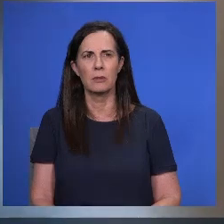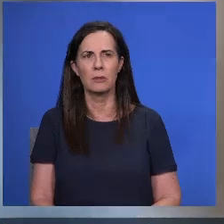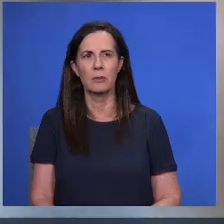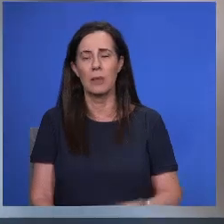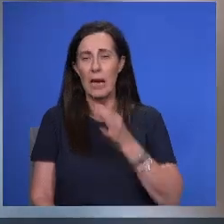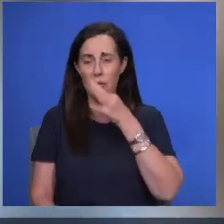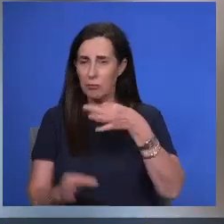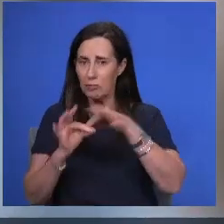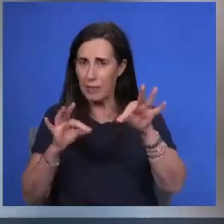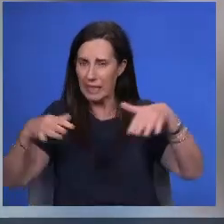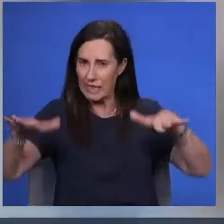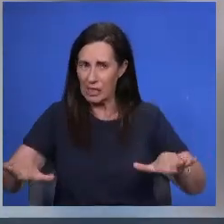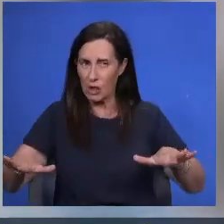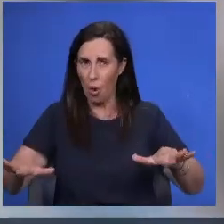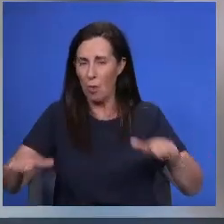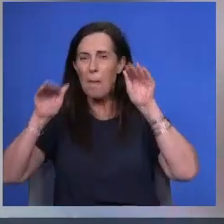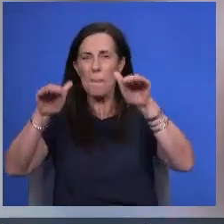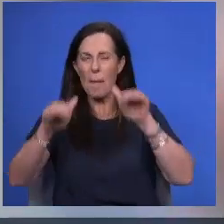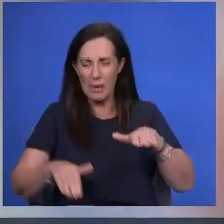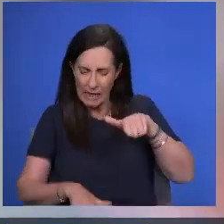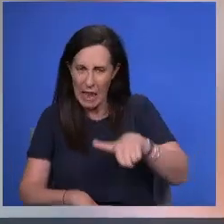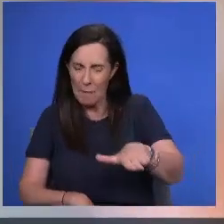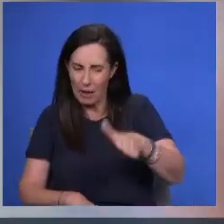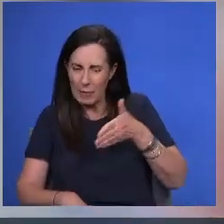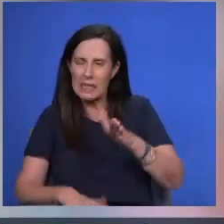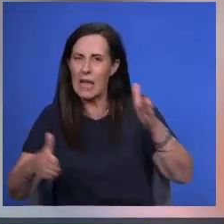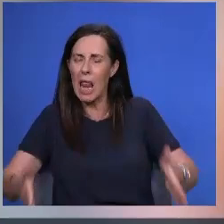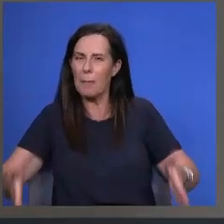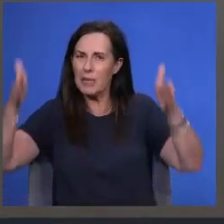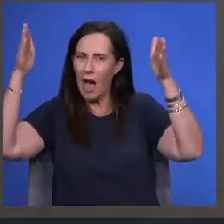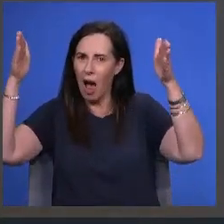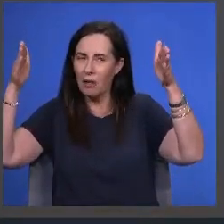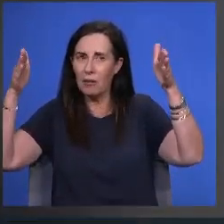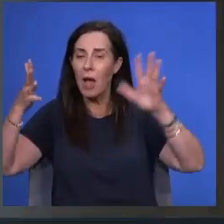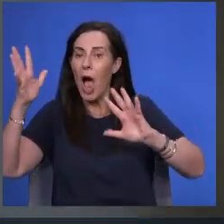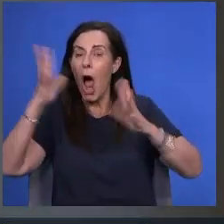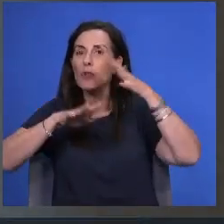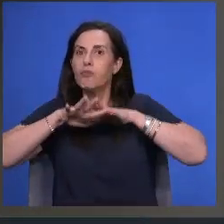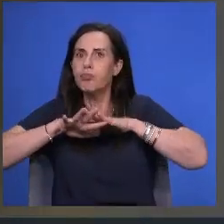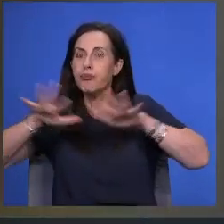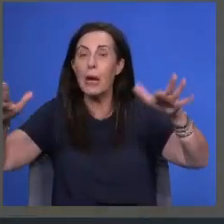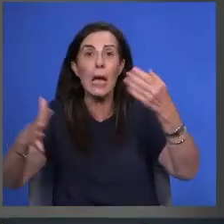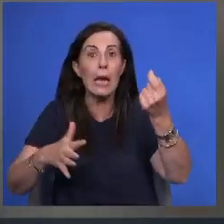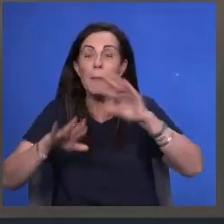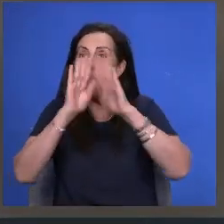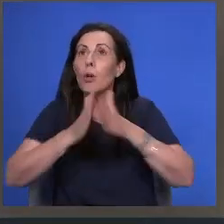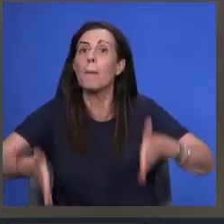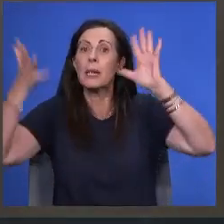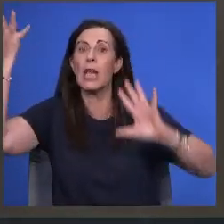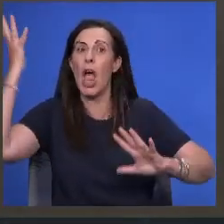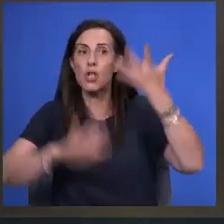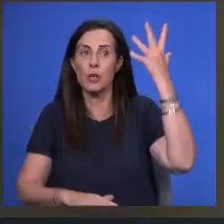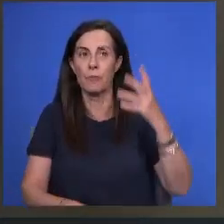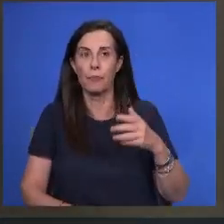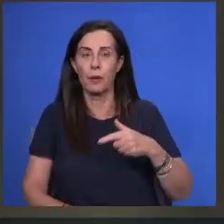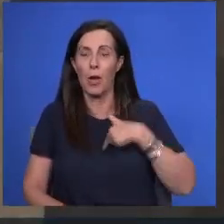הנערות הציתו קורסה שעמדה במחסן של אחד הדיירים בכניסה לבניין. האש התפשטה וכמעט ושרפה את כל הבניין. אנחנו נמצאים